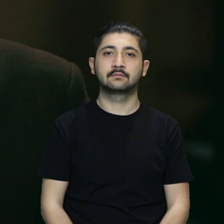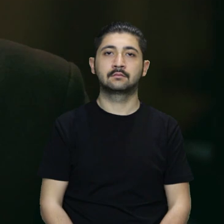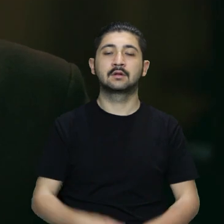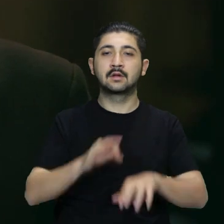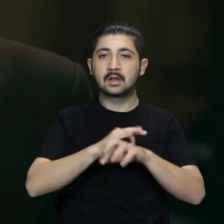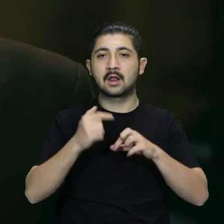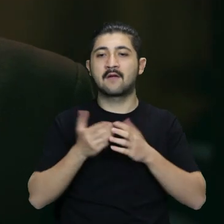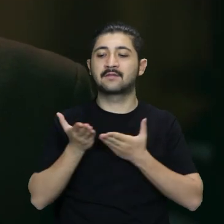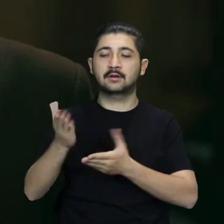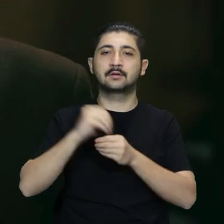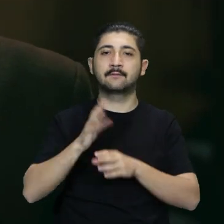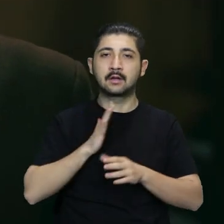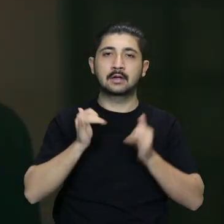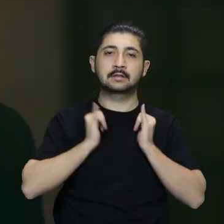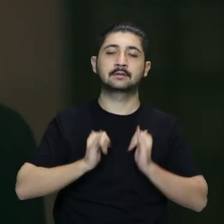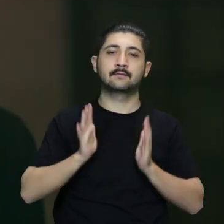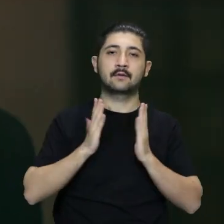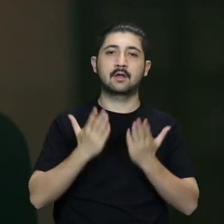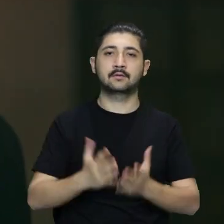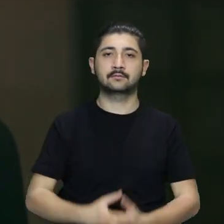Revirde kumandanım. İstirahat ediyor.